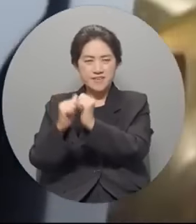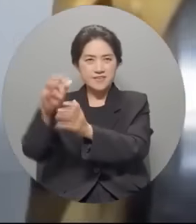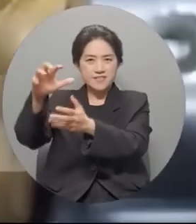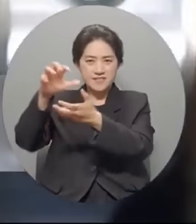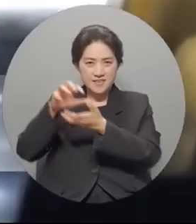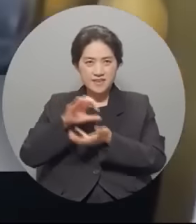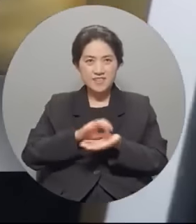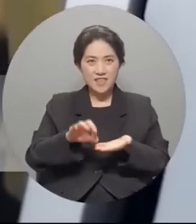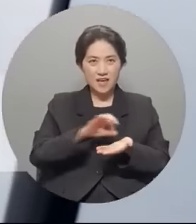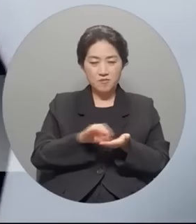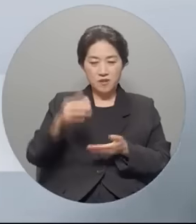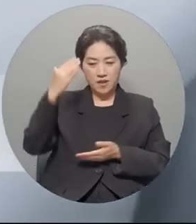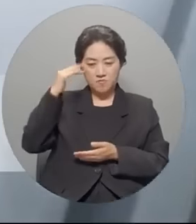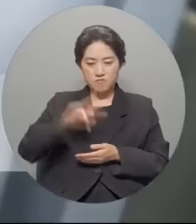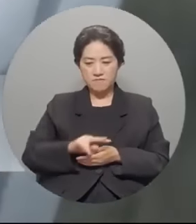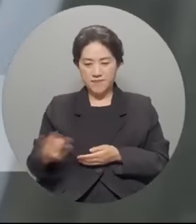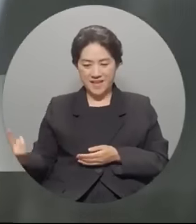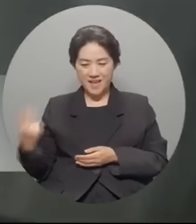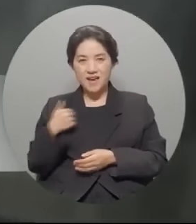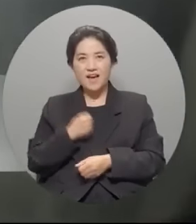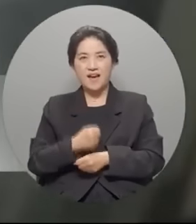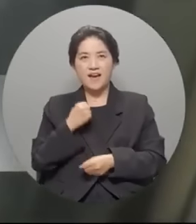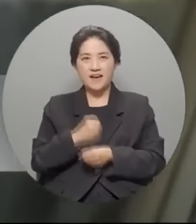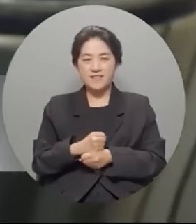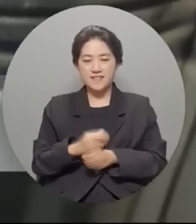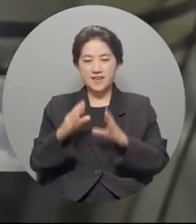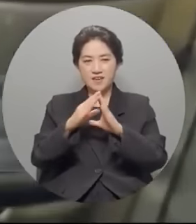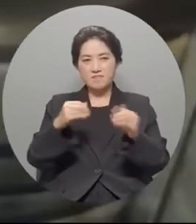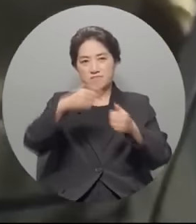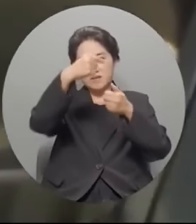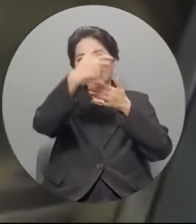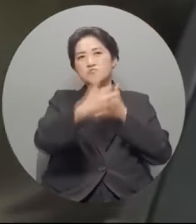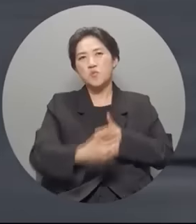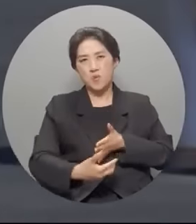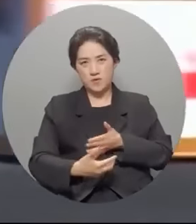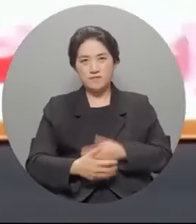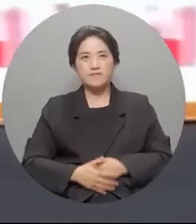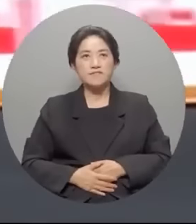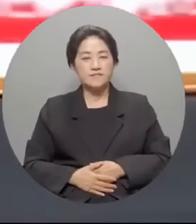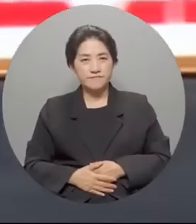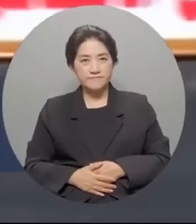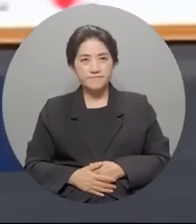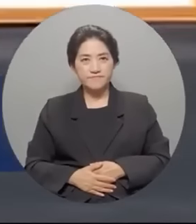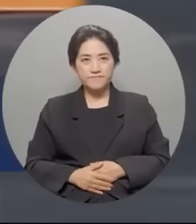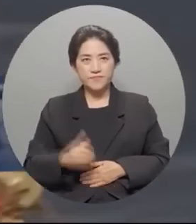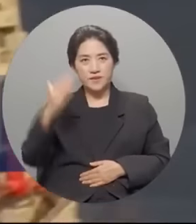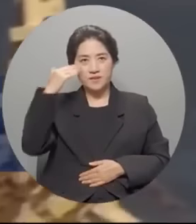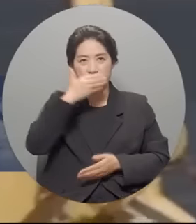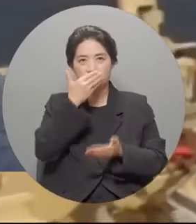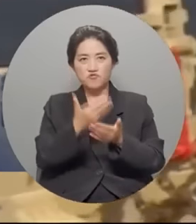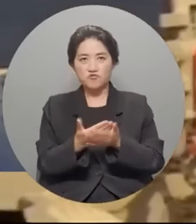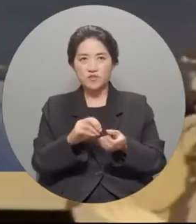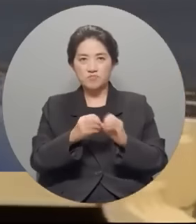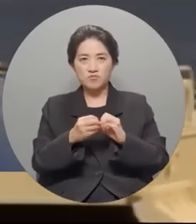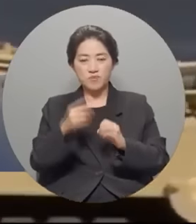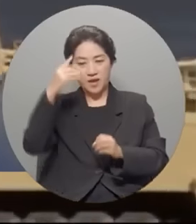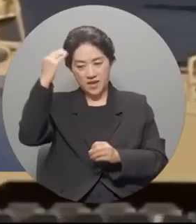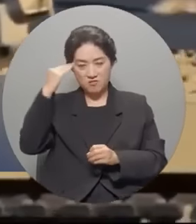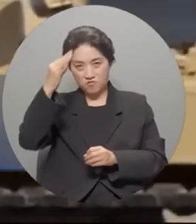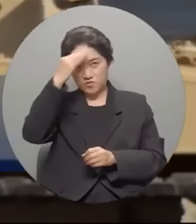이 엔진을 한국산으로 대체하라는 게 이집트가 내건 조건이었습니다. 우리 핵심 부품 국산화가